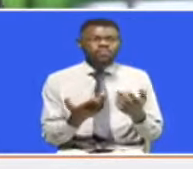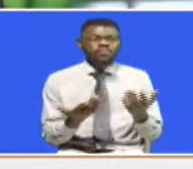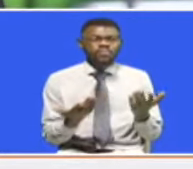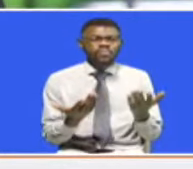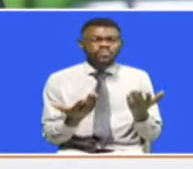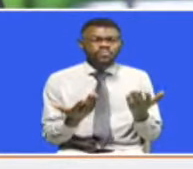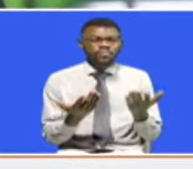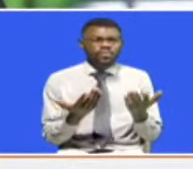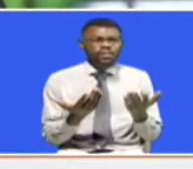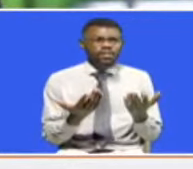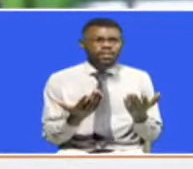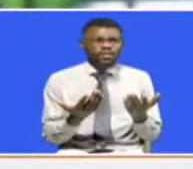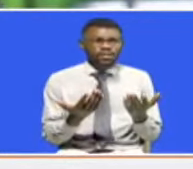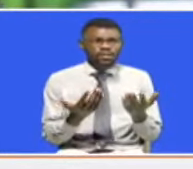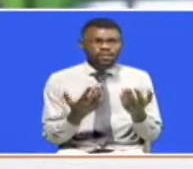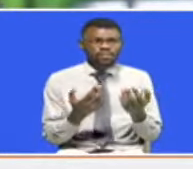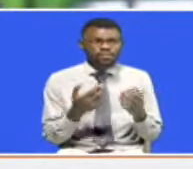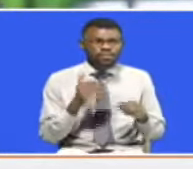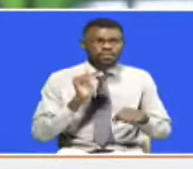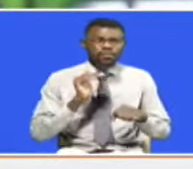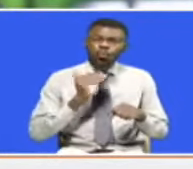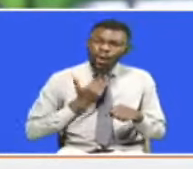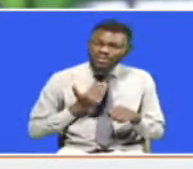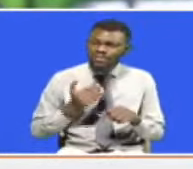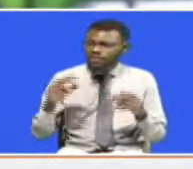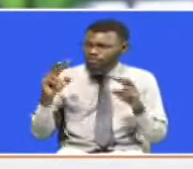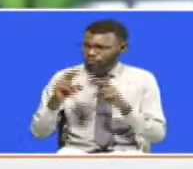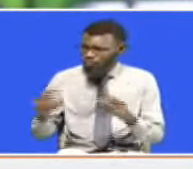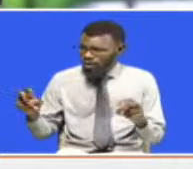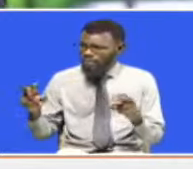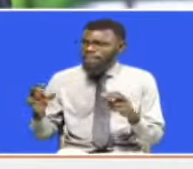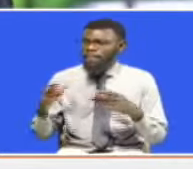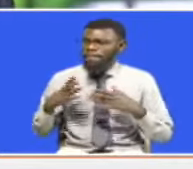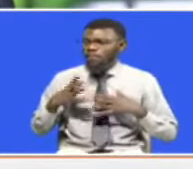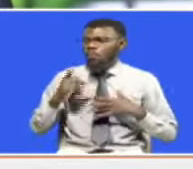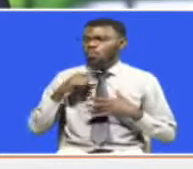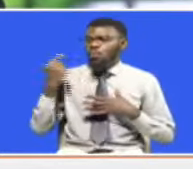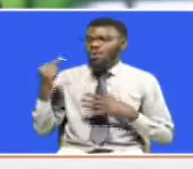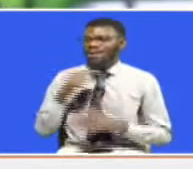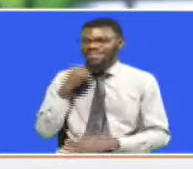investigated to get the culprits who did these mistakes.